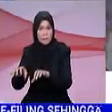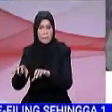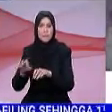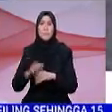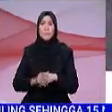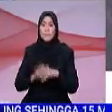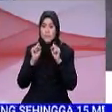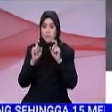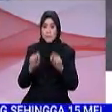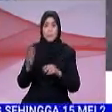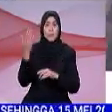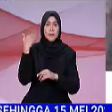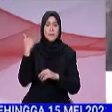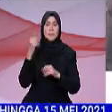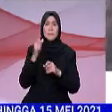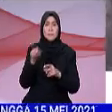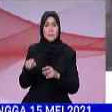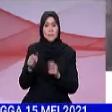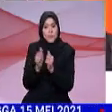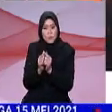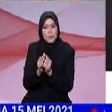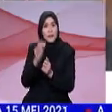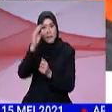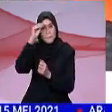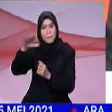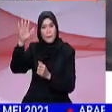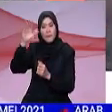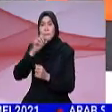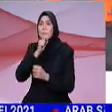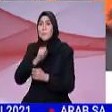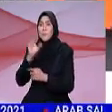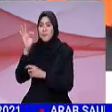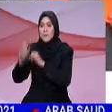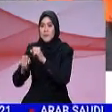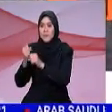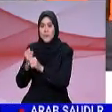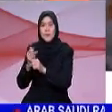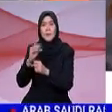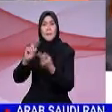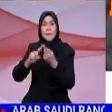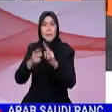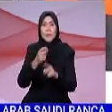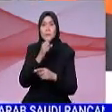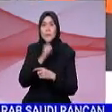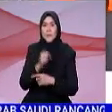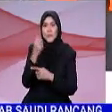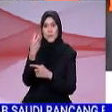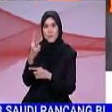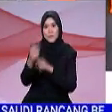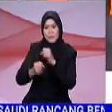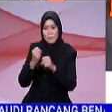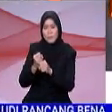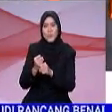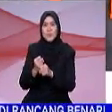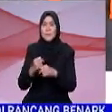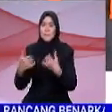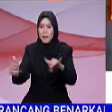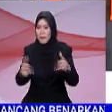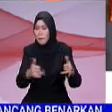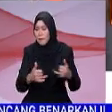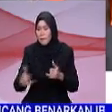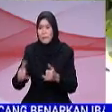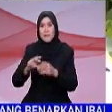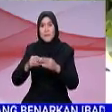Sabtu lepas, mangsa bersama-sama abangnya berusia 9 tahun dan rakan berusia 12 tahun dipercayai sedang bermain